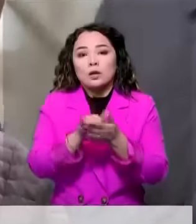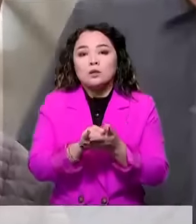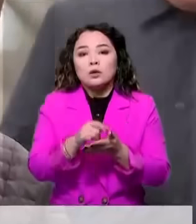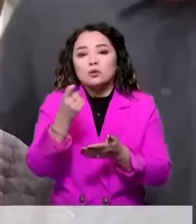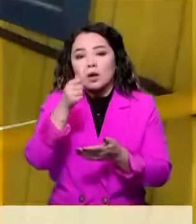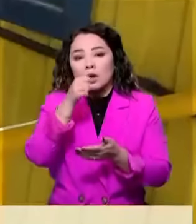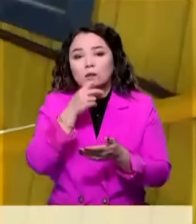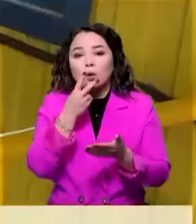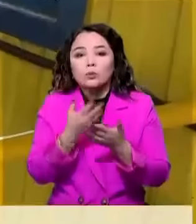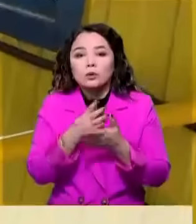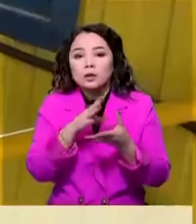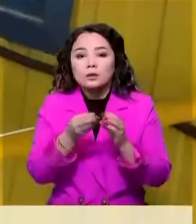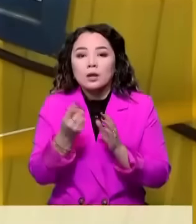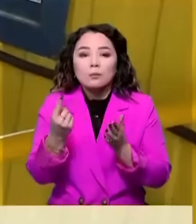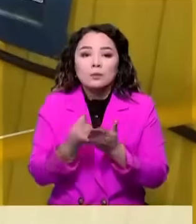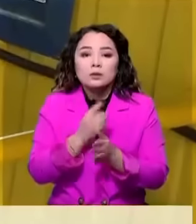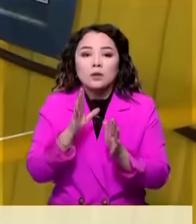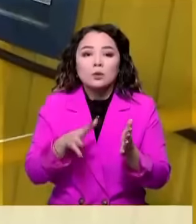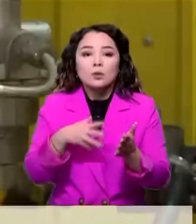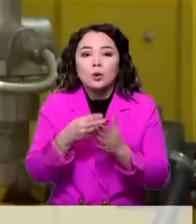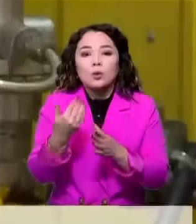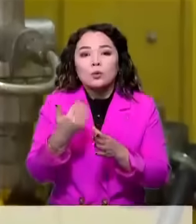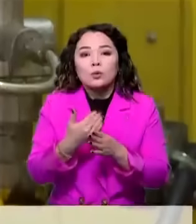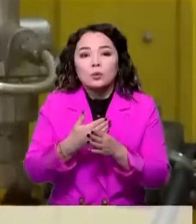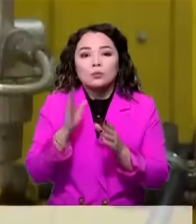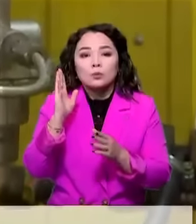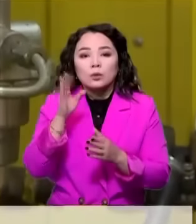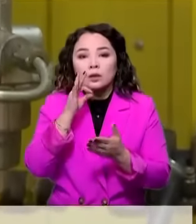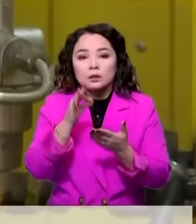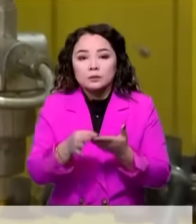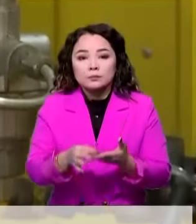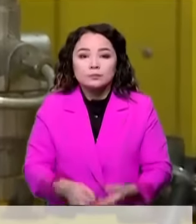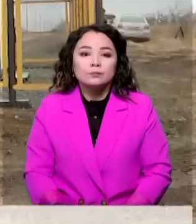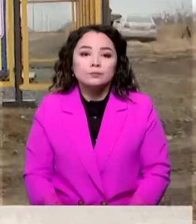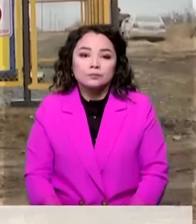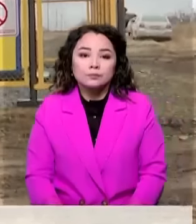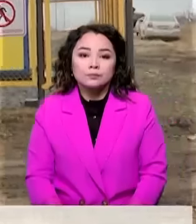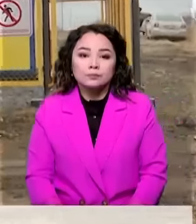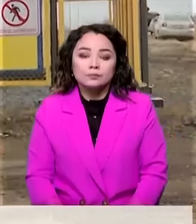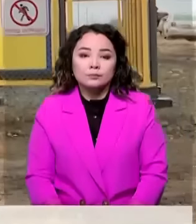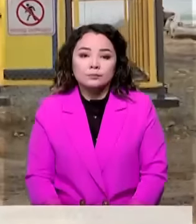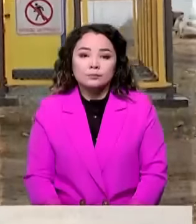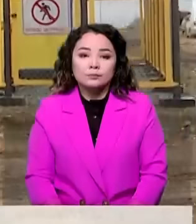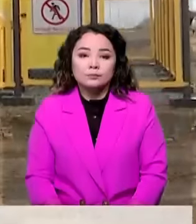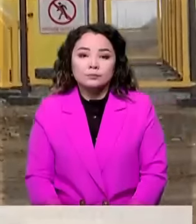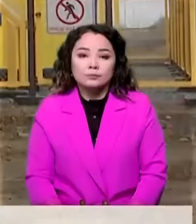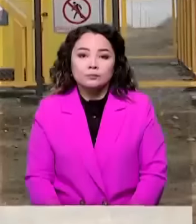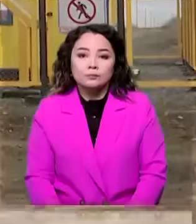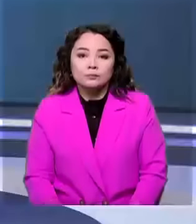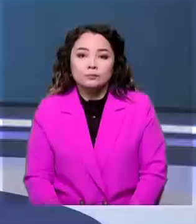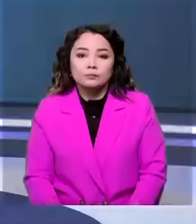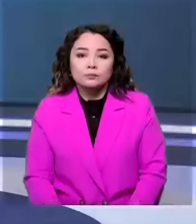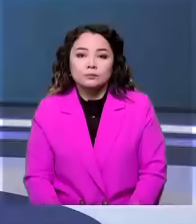есептік көрсеткішке дейін бір реттік әлеуметтік көмек ұсынбақ. Мерей Мұратханқызы, Мадияр Қындыбаев, 24 кезет.